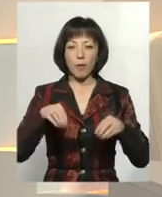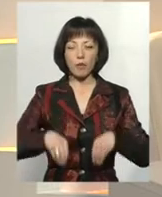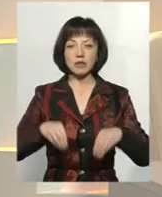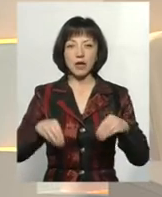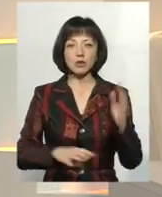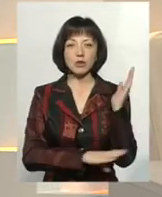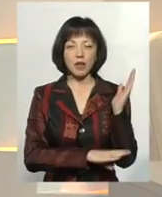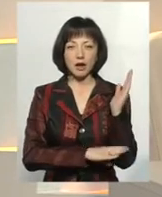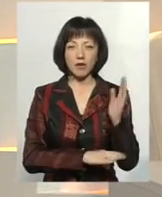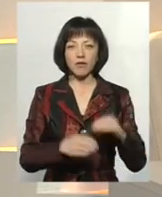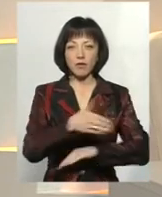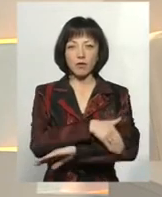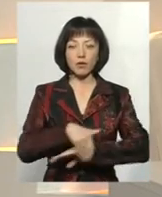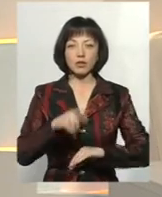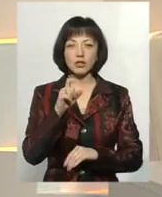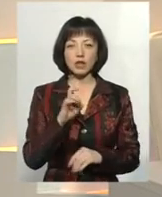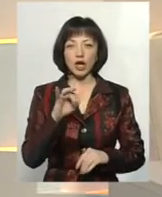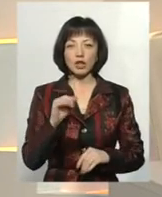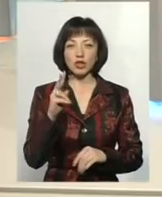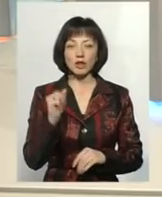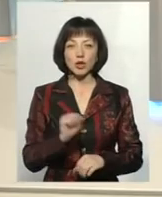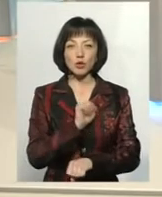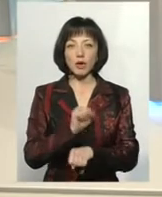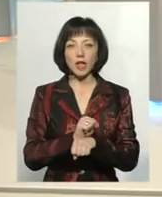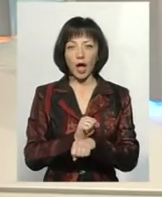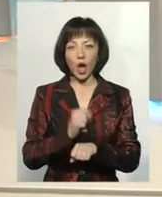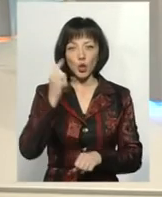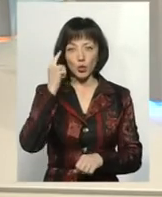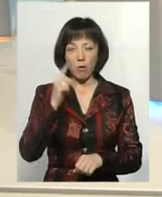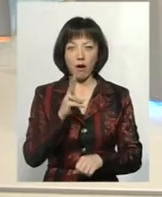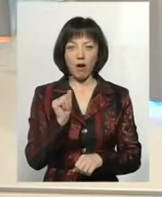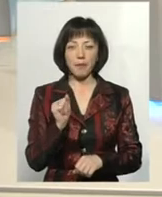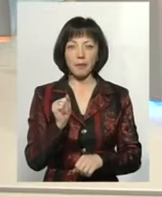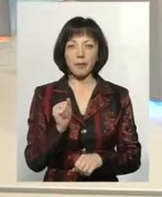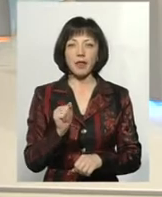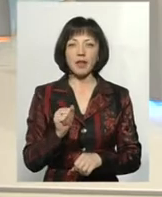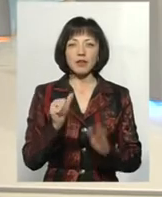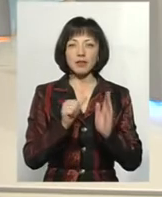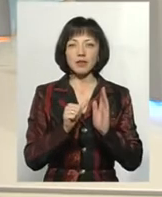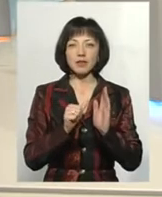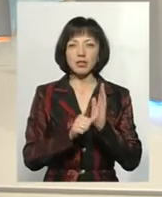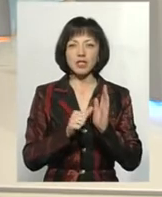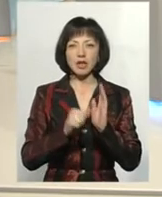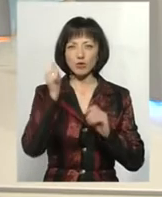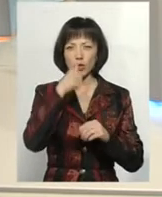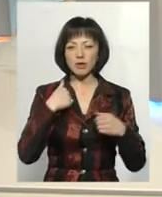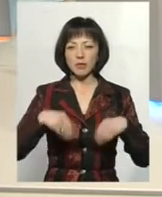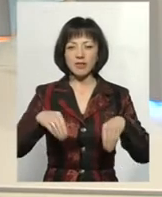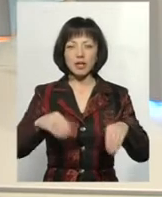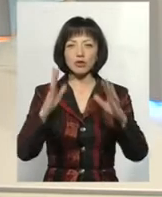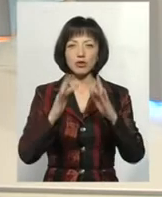От Зарічанська, Зубінка Думка. В 70-му році ми висаджували йолки. І